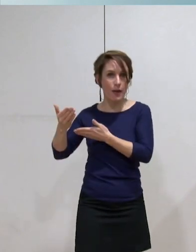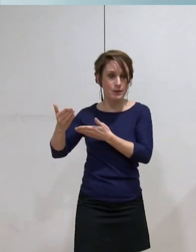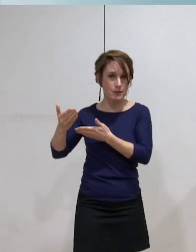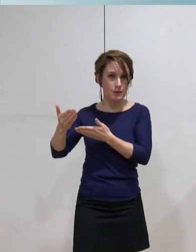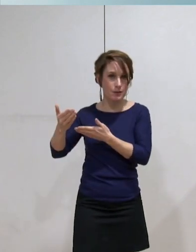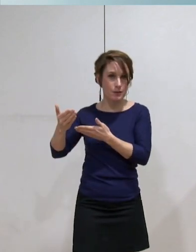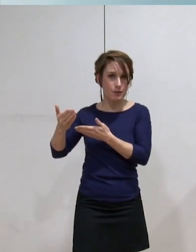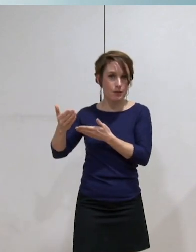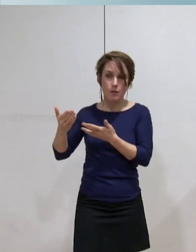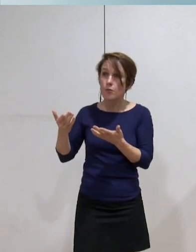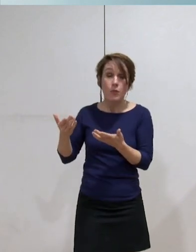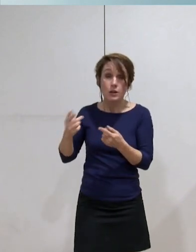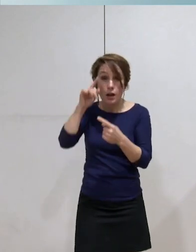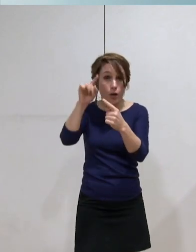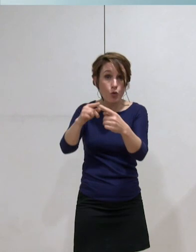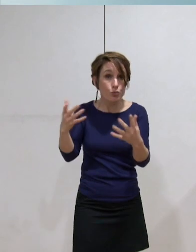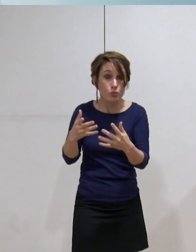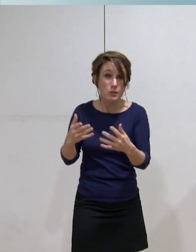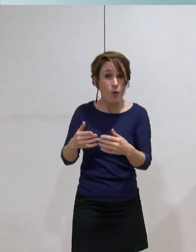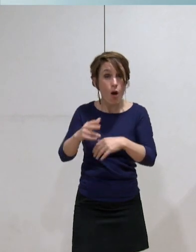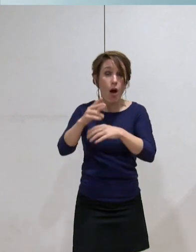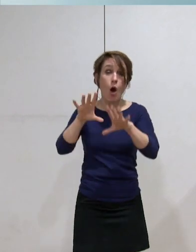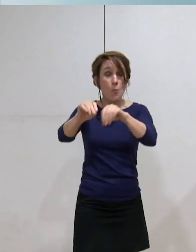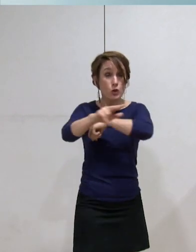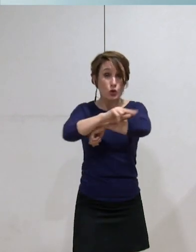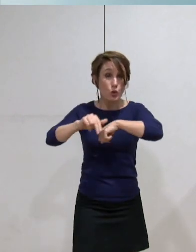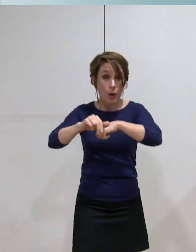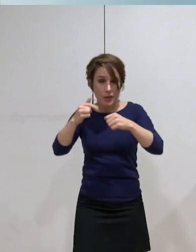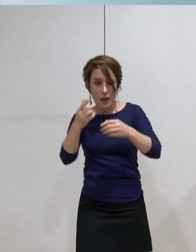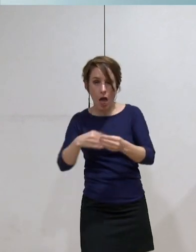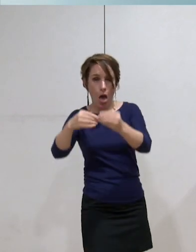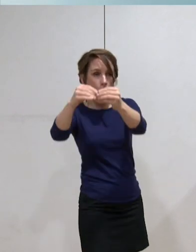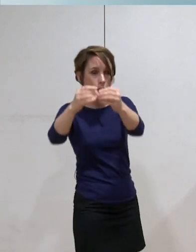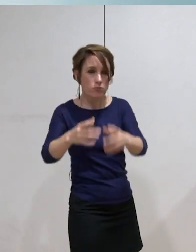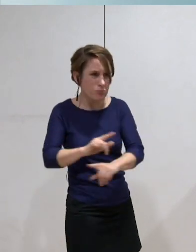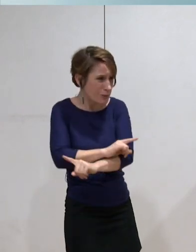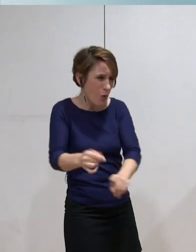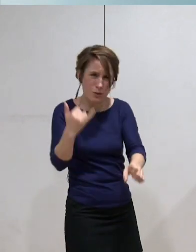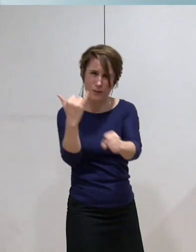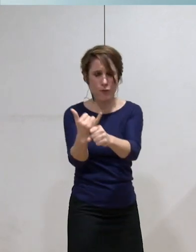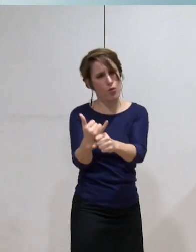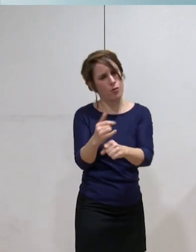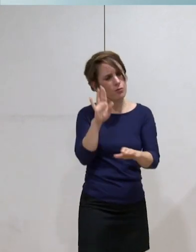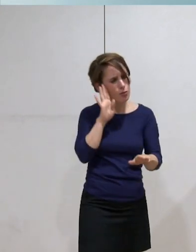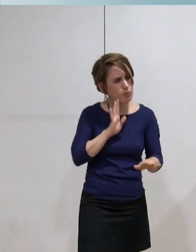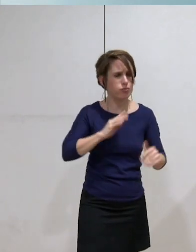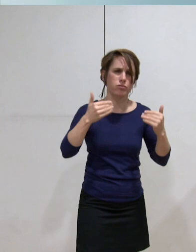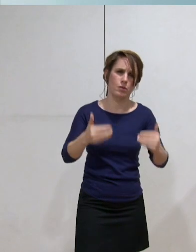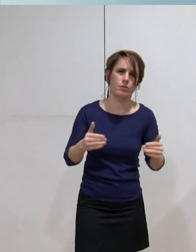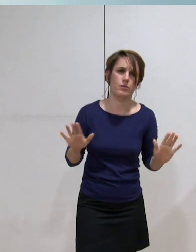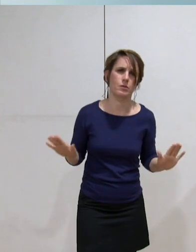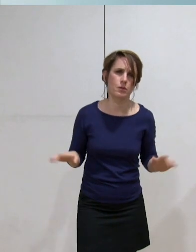serait une démarche qui vise à élargir les postes de cabinet c'est absolument faux il faut quand même remettre les choses un petit peu à leur